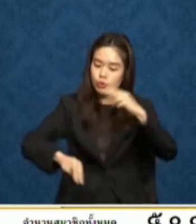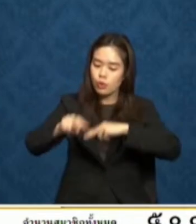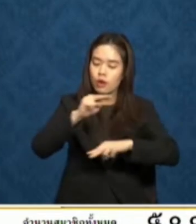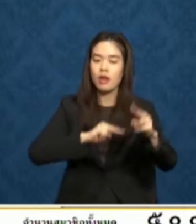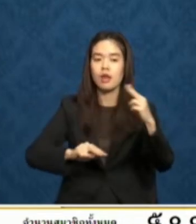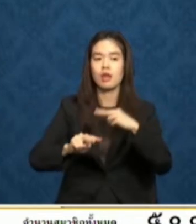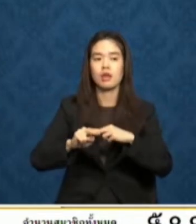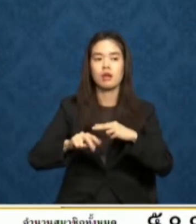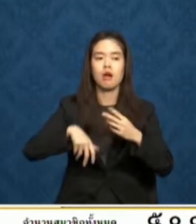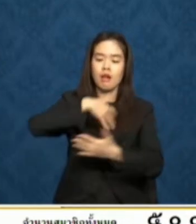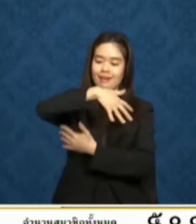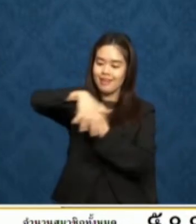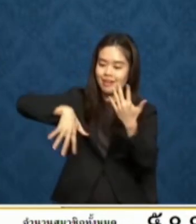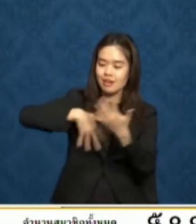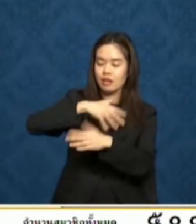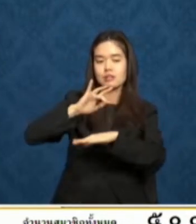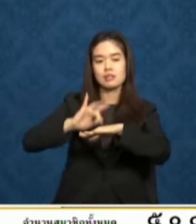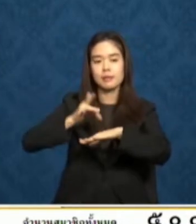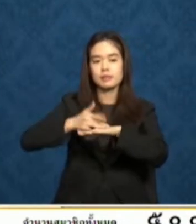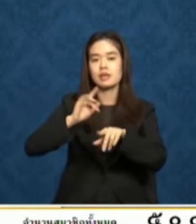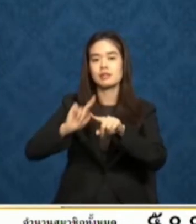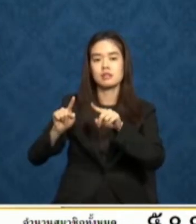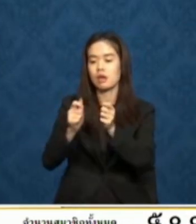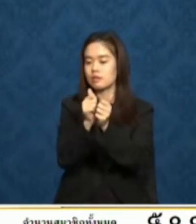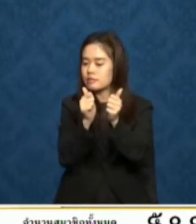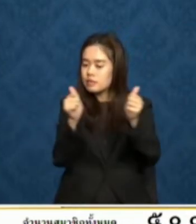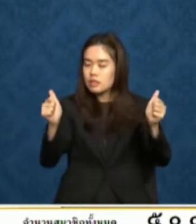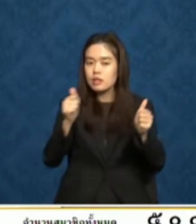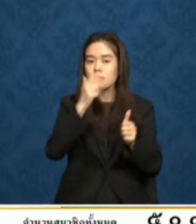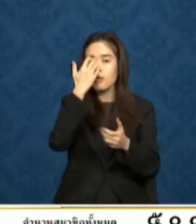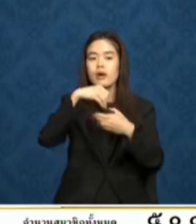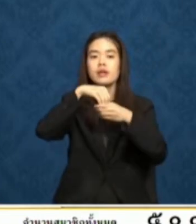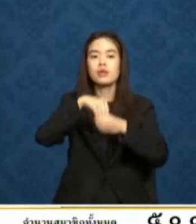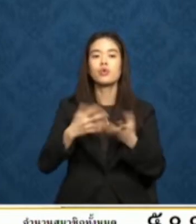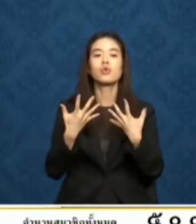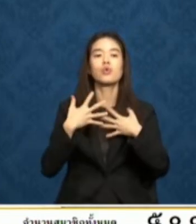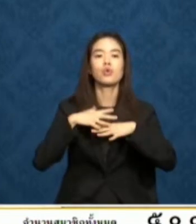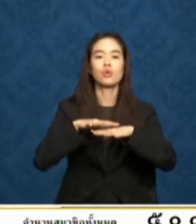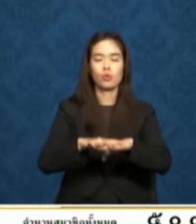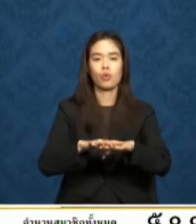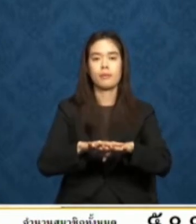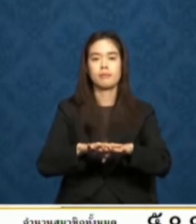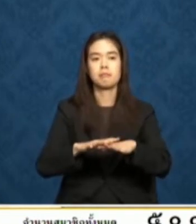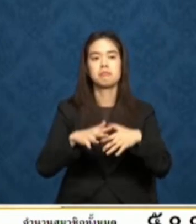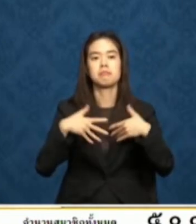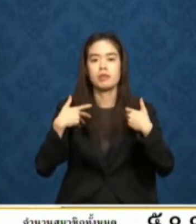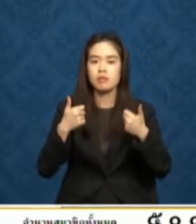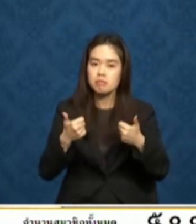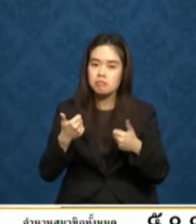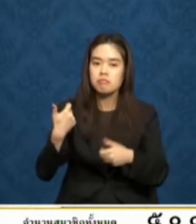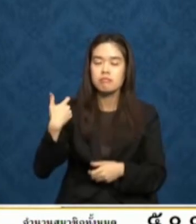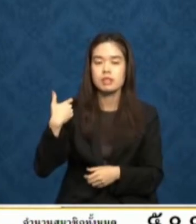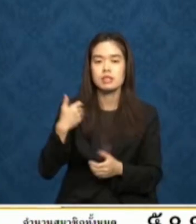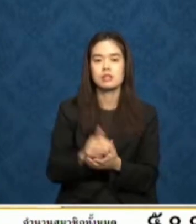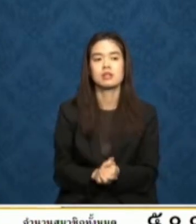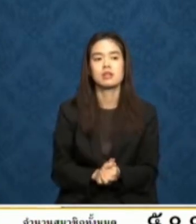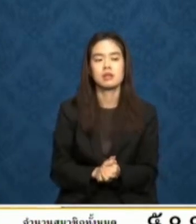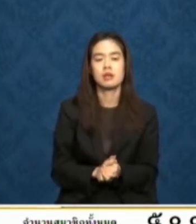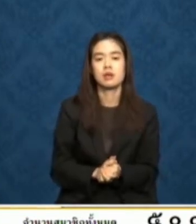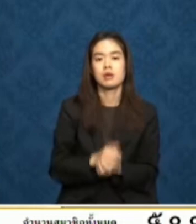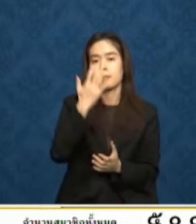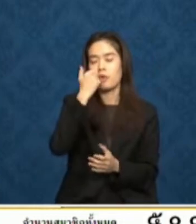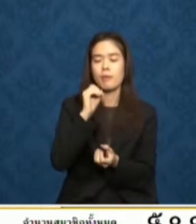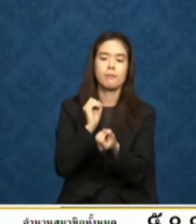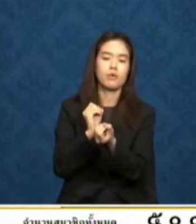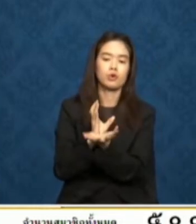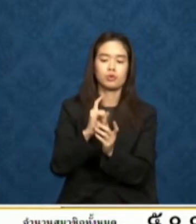ากส Kopfver Ir sociallyรัษาคุณภาพส่เวล้อมเพื่อให้ดำรงชีวิตอยู่ได้อย่างปกติและต่อเนื่องในสงเวล้ม ที่จะไม่กอใหเกิด